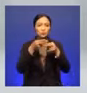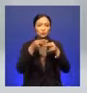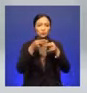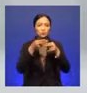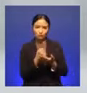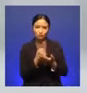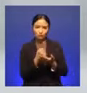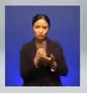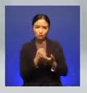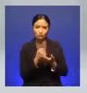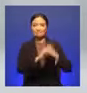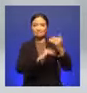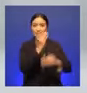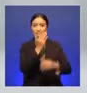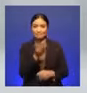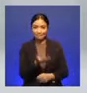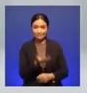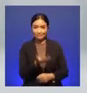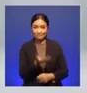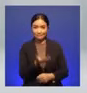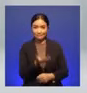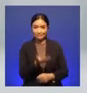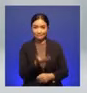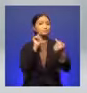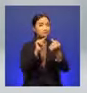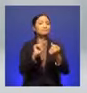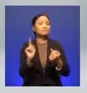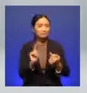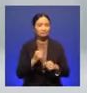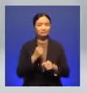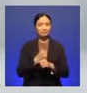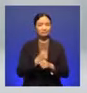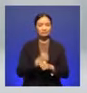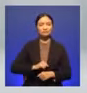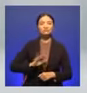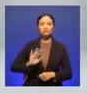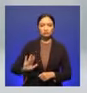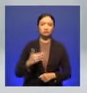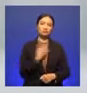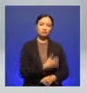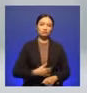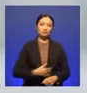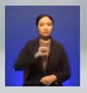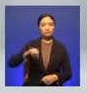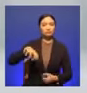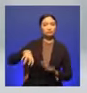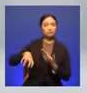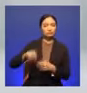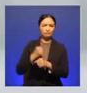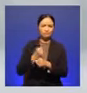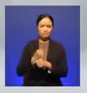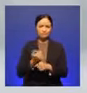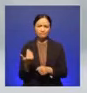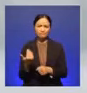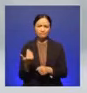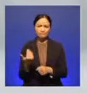วันนี้มีวัตถุประสงค์นะคะในเรื่องการถอดบทเรียนการทำงานของสสส.ให้เป็นรูปธรรมขึ้นว่ามีง